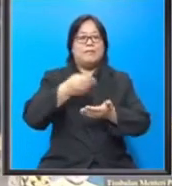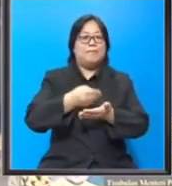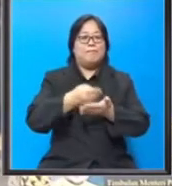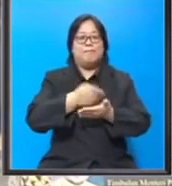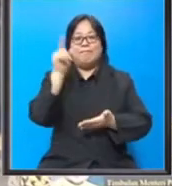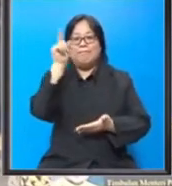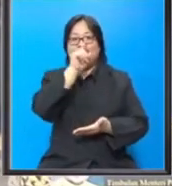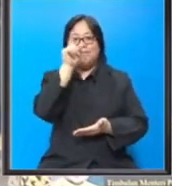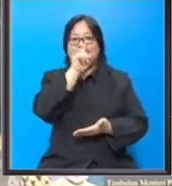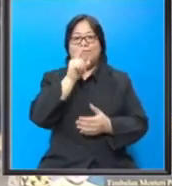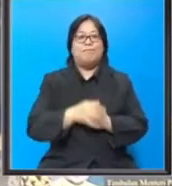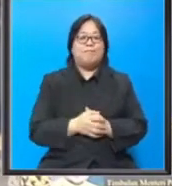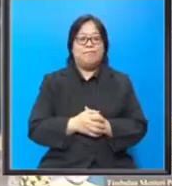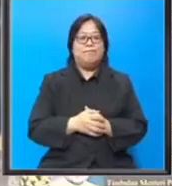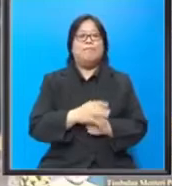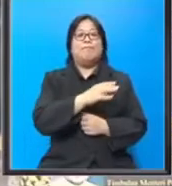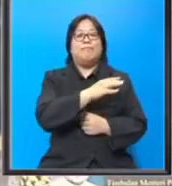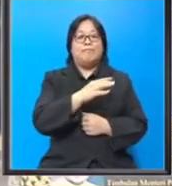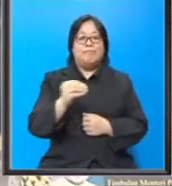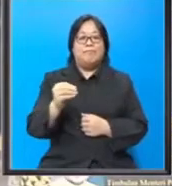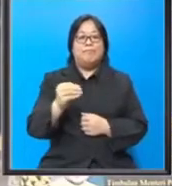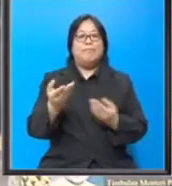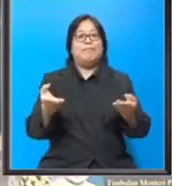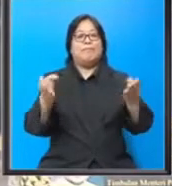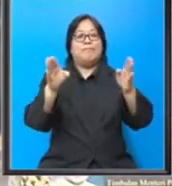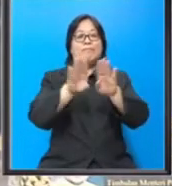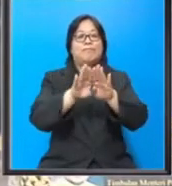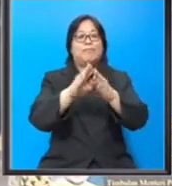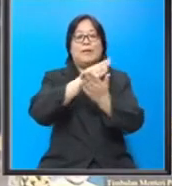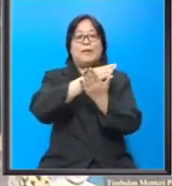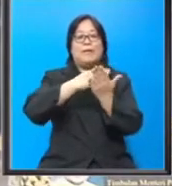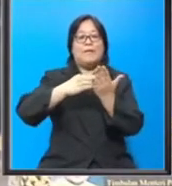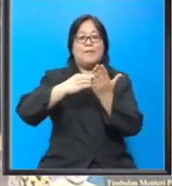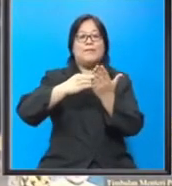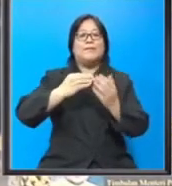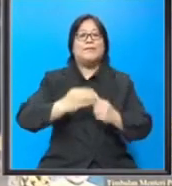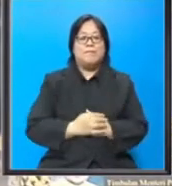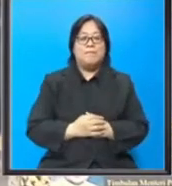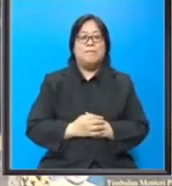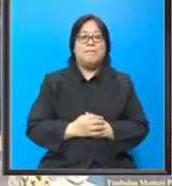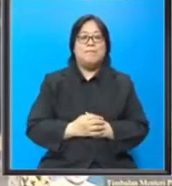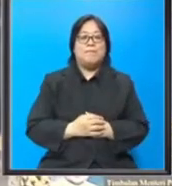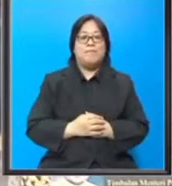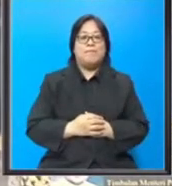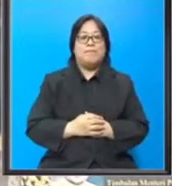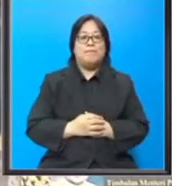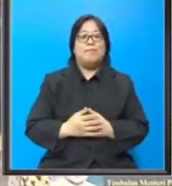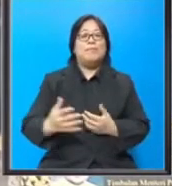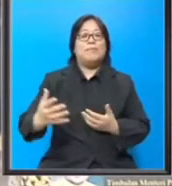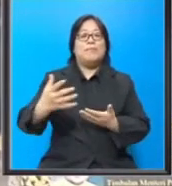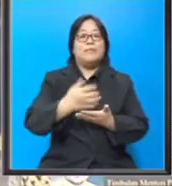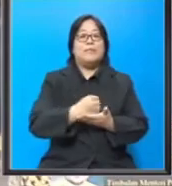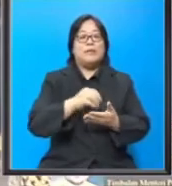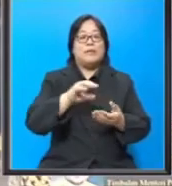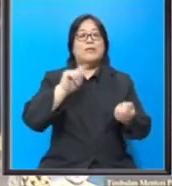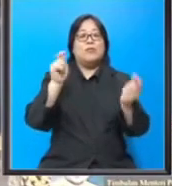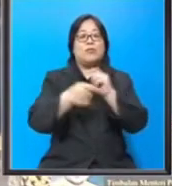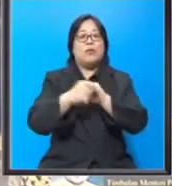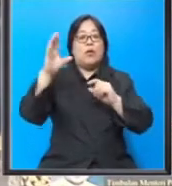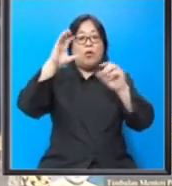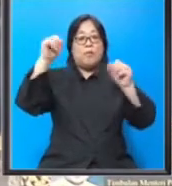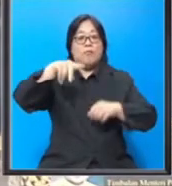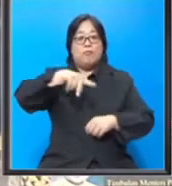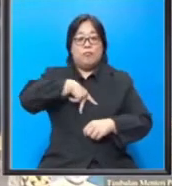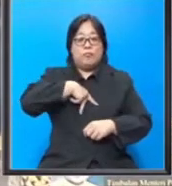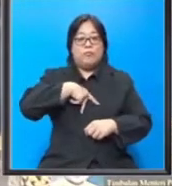critical diikuti dengan penuh putar penutupan separah facial croce pengambilan pengambilalihan syari'at